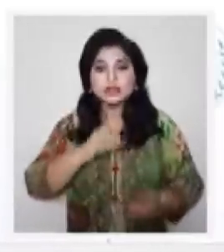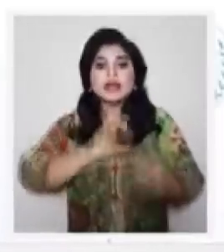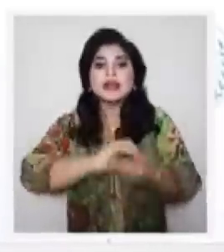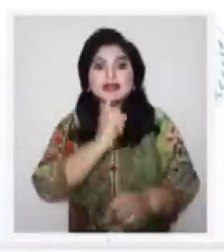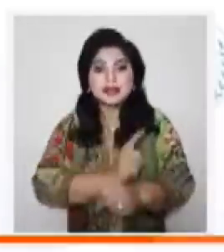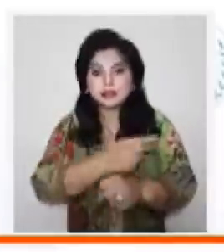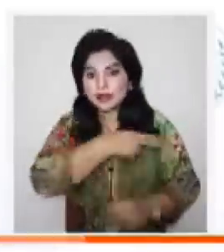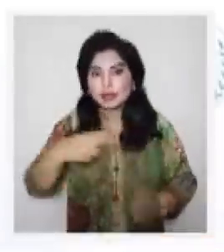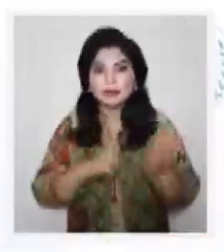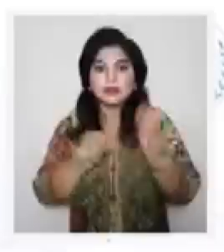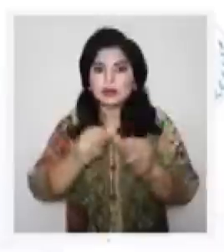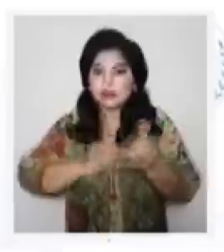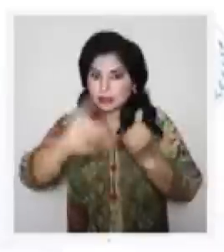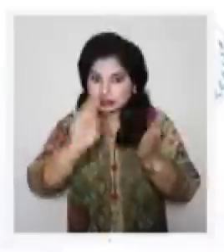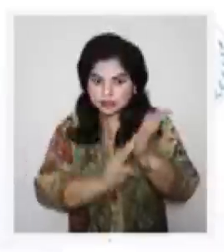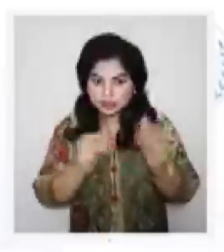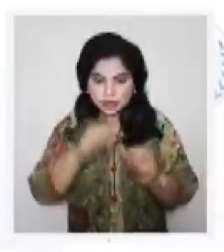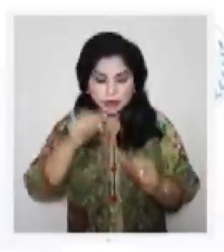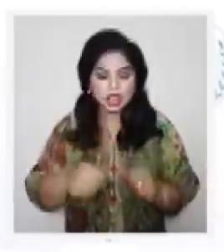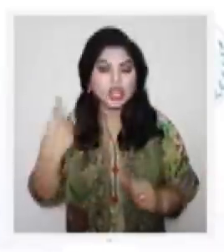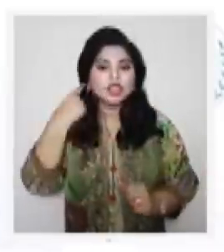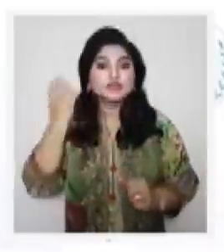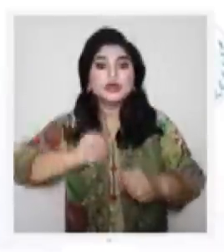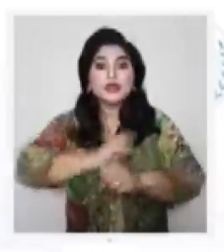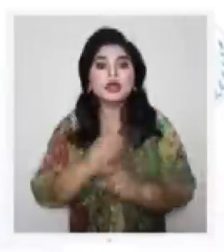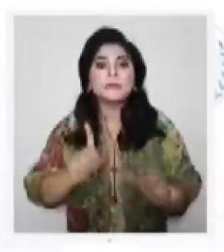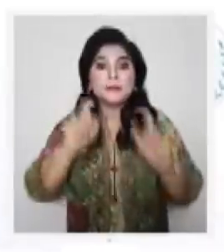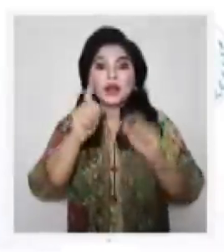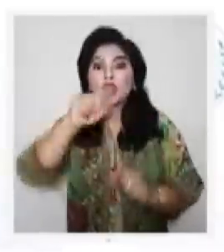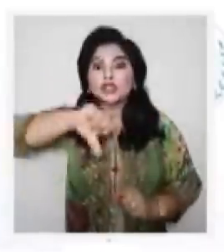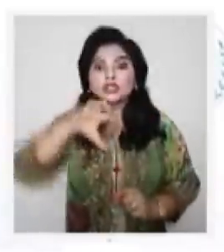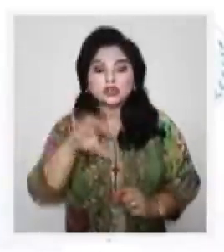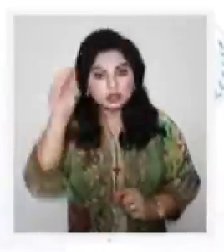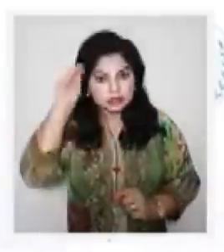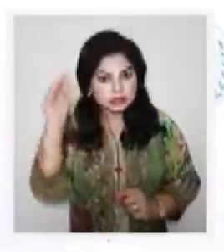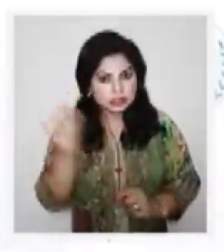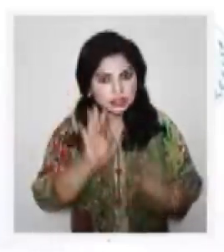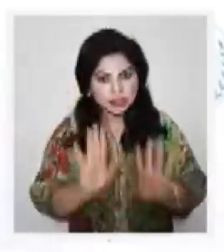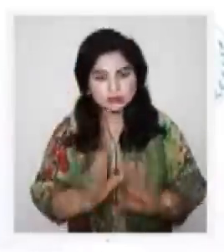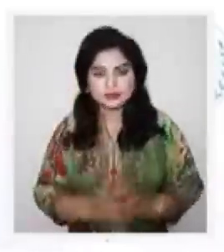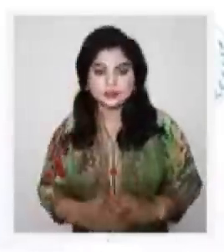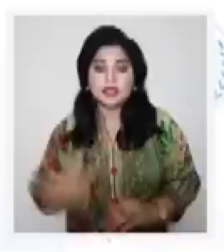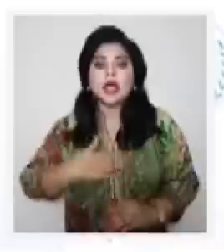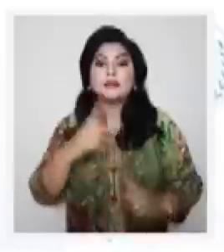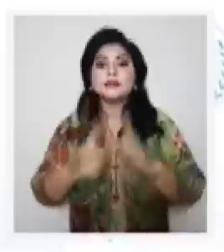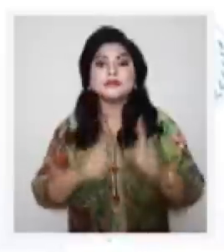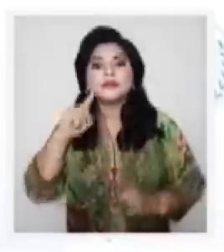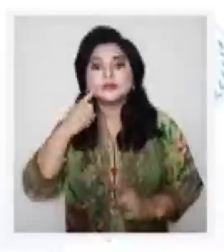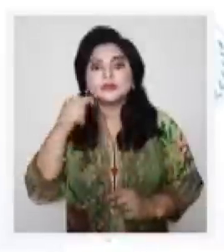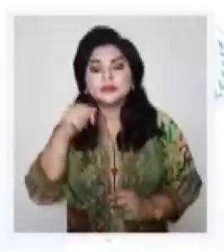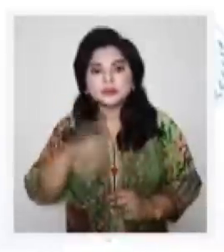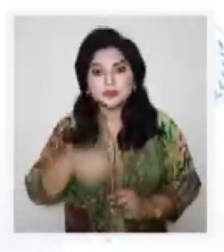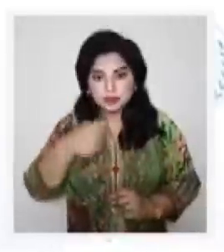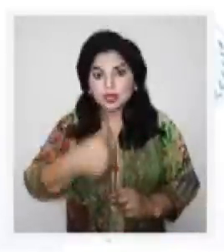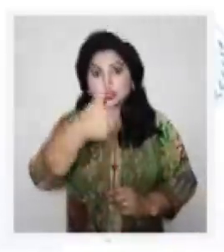16/27/1427। প্রতিদিনের মতো স্বাস্থ্য অধিদপ্তর থেকে আমি অধ্যাপক ডাক্তার নাসিমা সুলতানা কোভিড-19 দৈনিক স্বাস্থ্য বুলেটিন নিয়ে